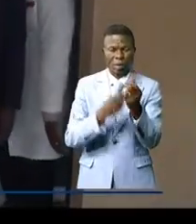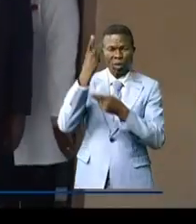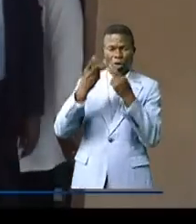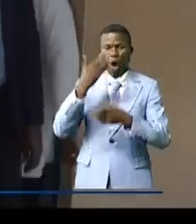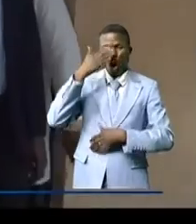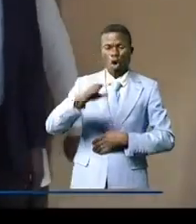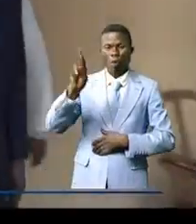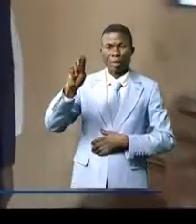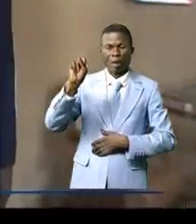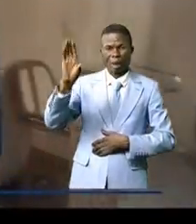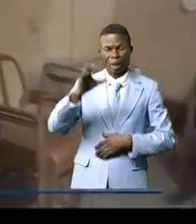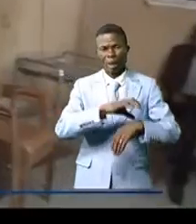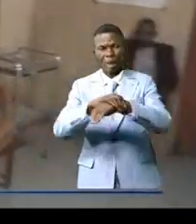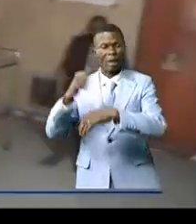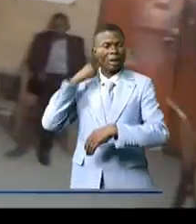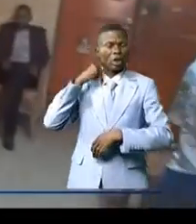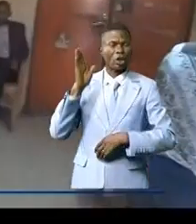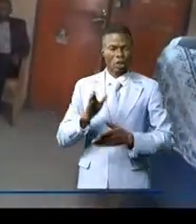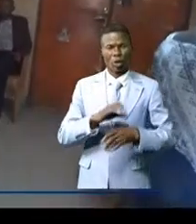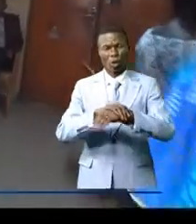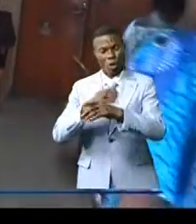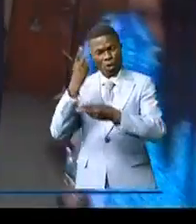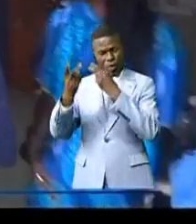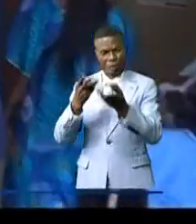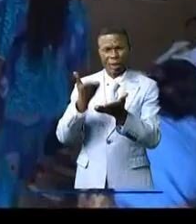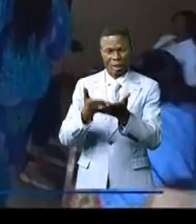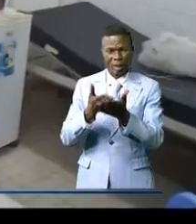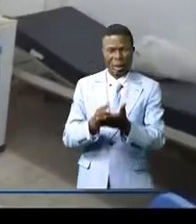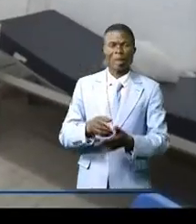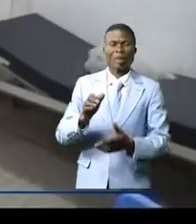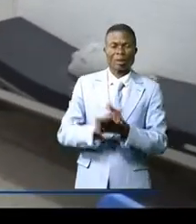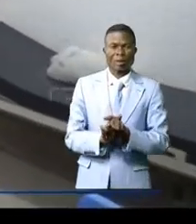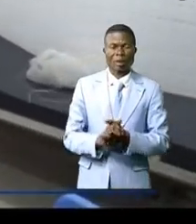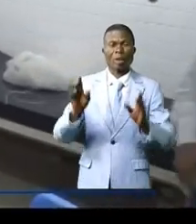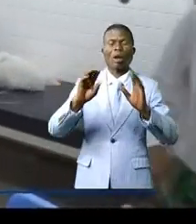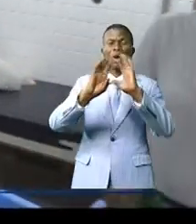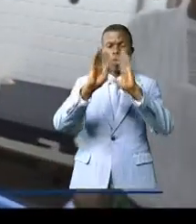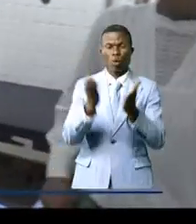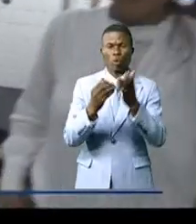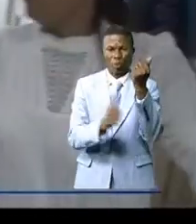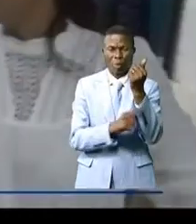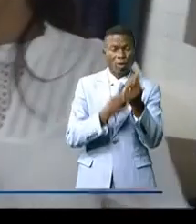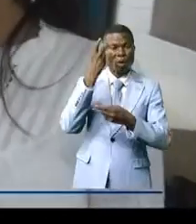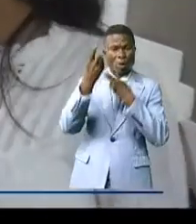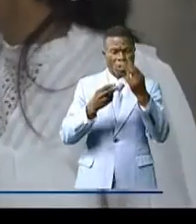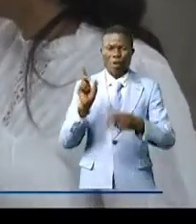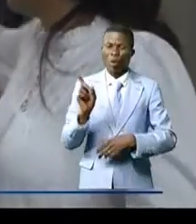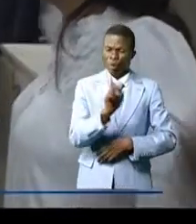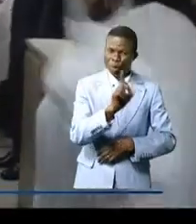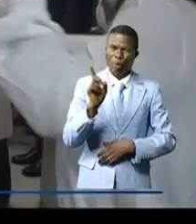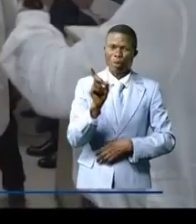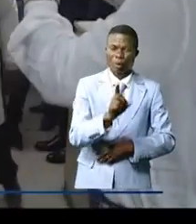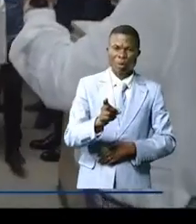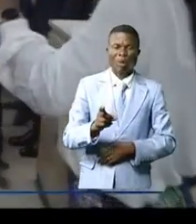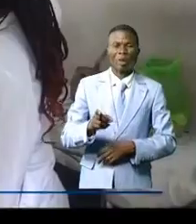de la RTNC conduite par le médecin directeur, Dr Kasereka. La délégation a visité tour à tour la salle